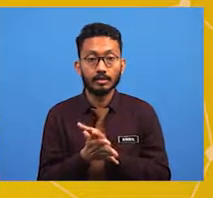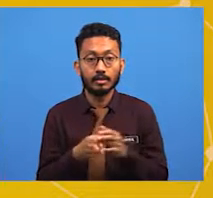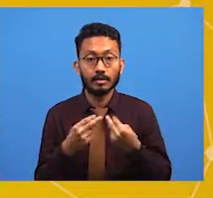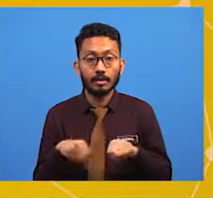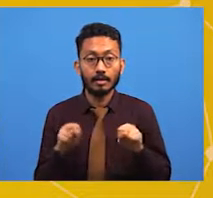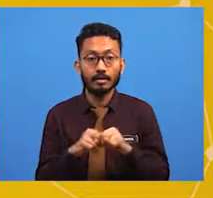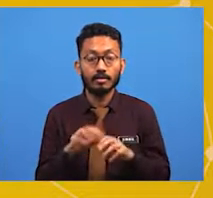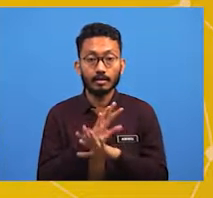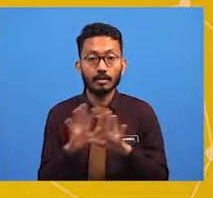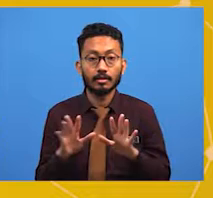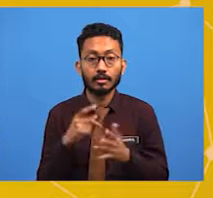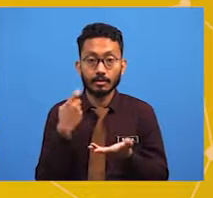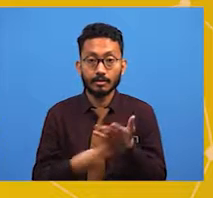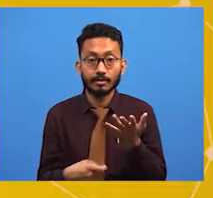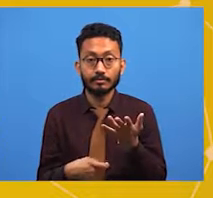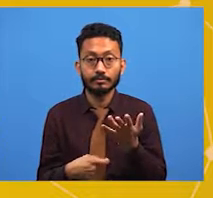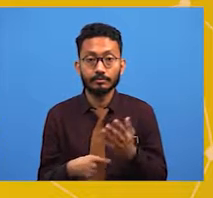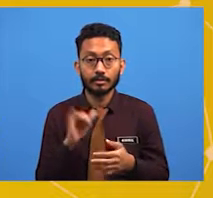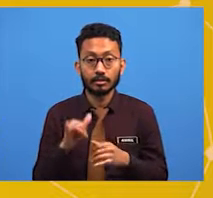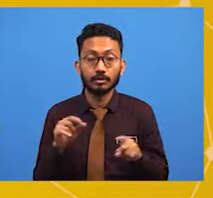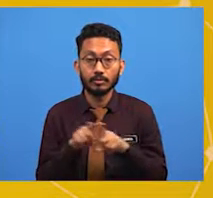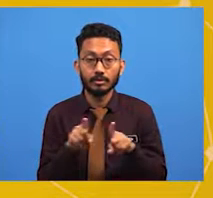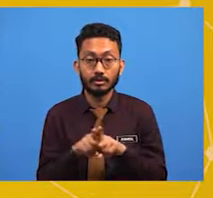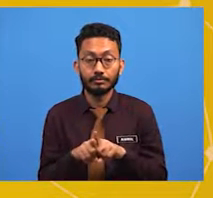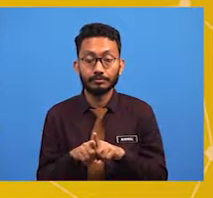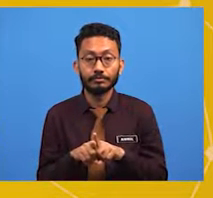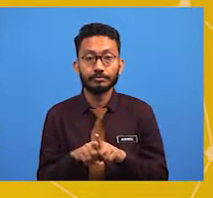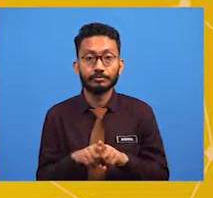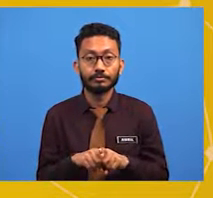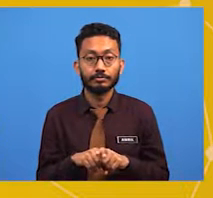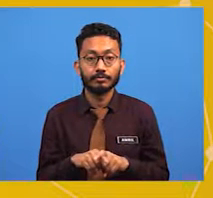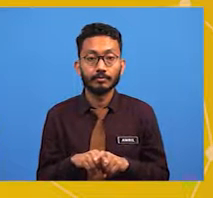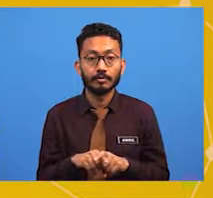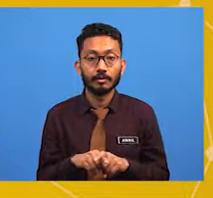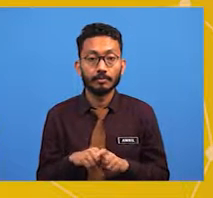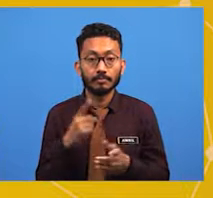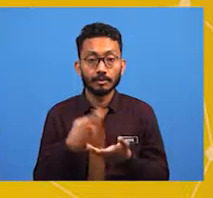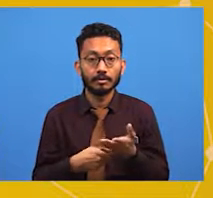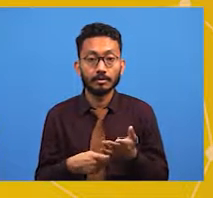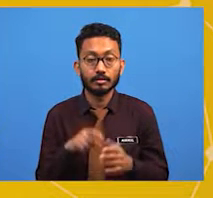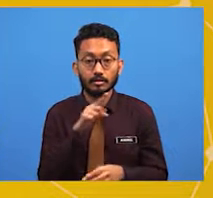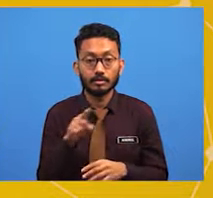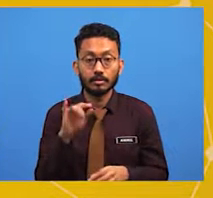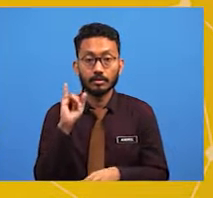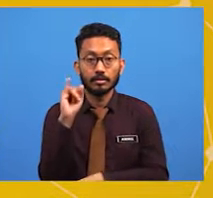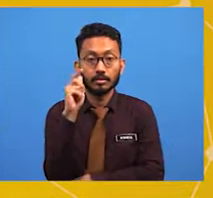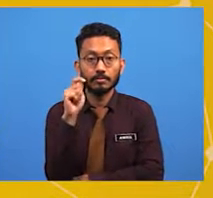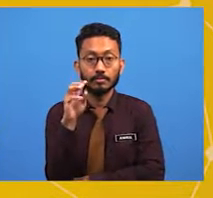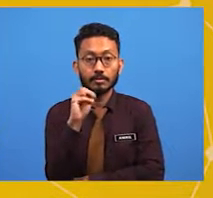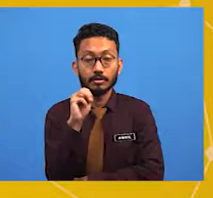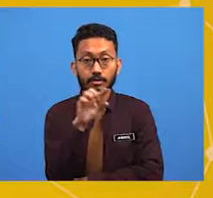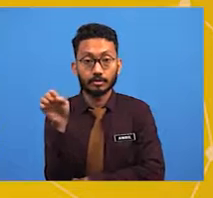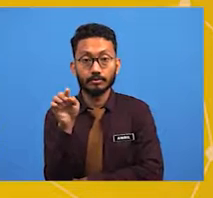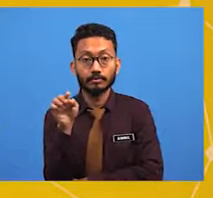tiada nilai yang standard, iaitu harga garis bawah item sama dengan float dalam